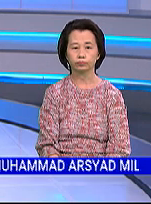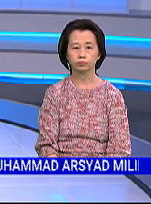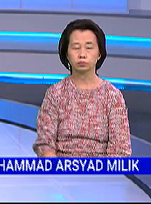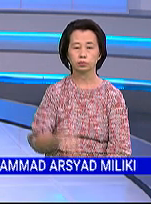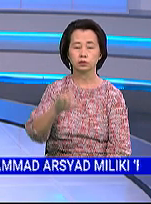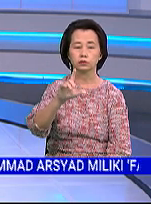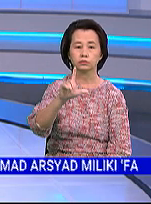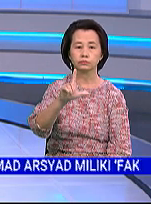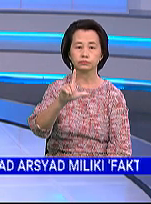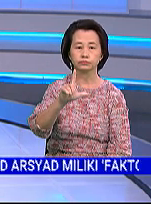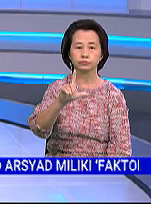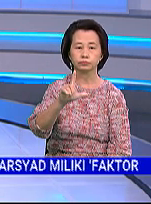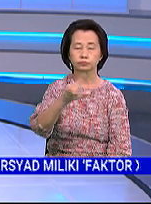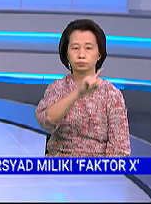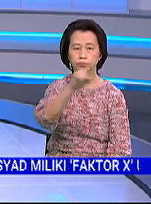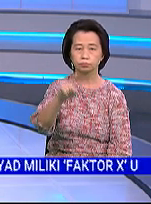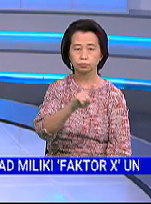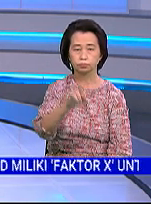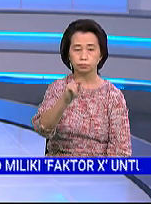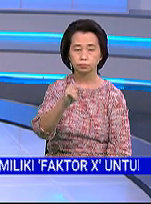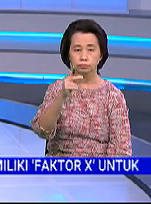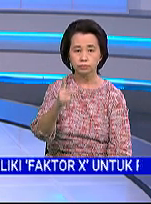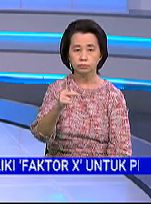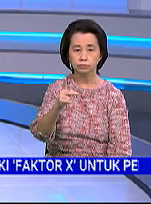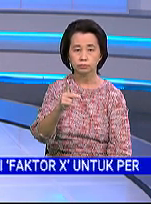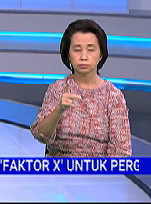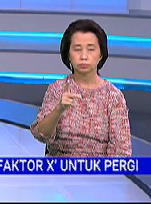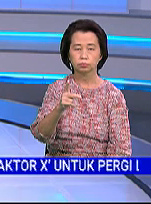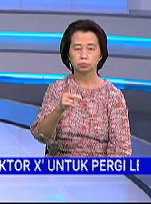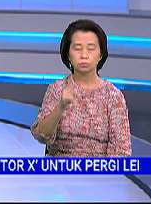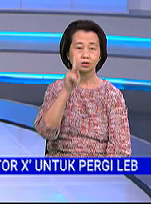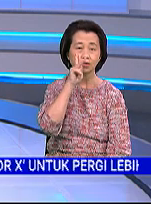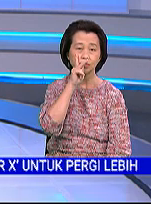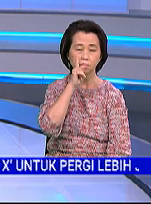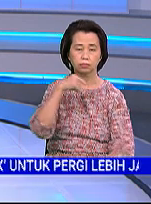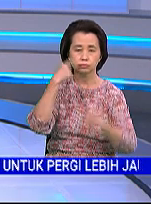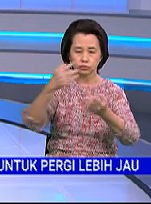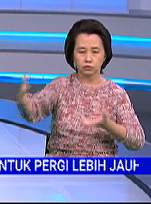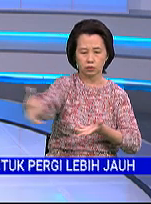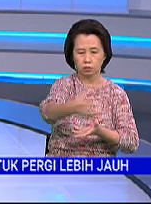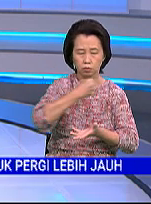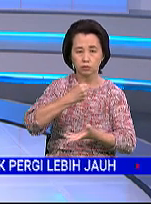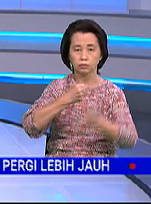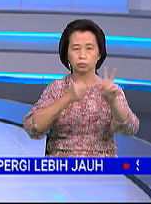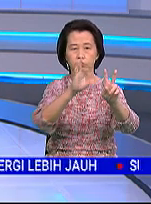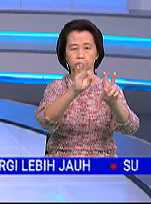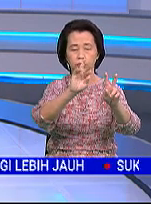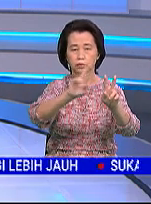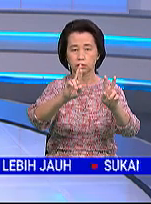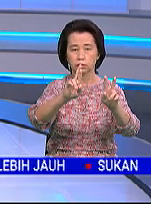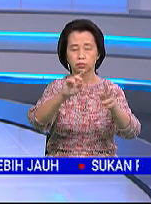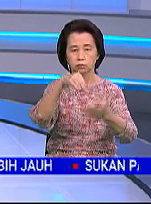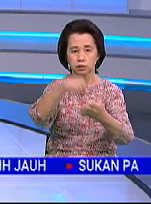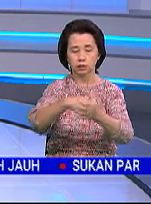Lembaga Zakat Negeri Kedah LZNK berjaya membuat kutipan zakat fitrah berjumlah RM29,000